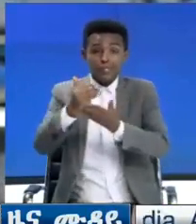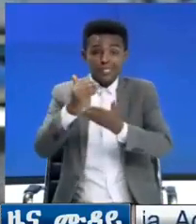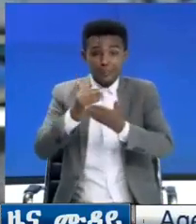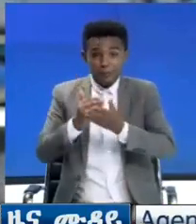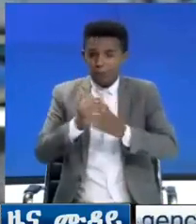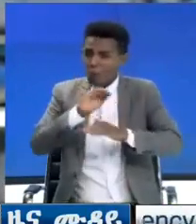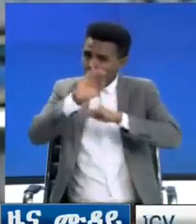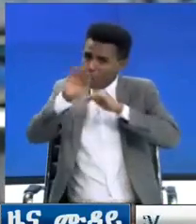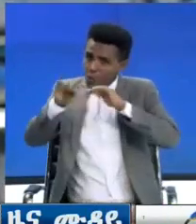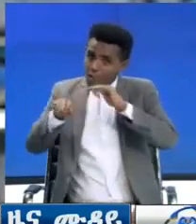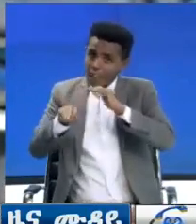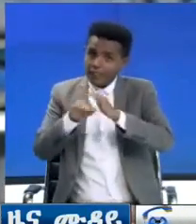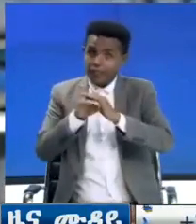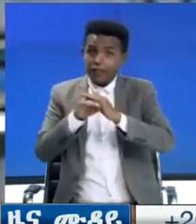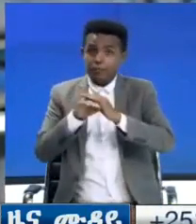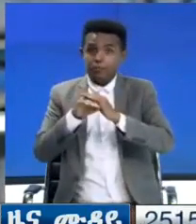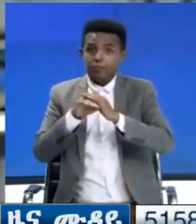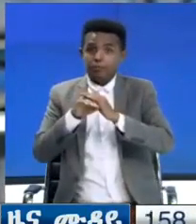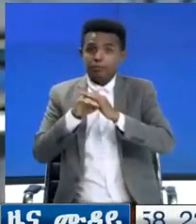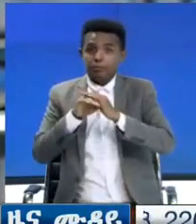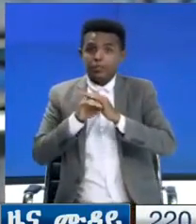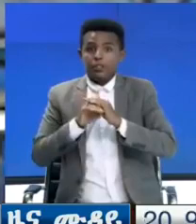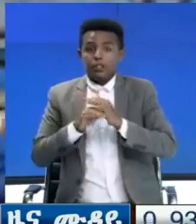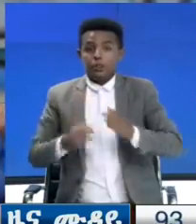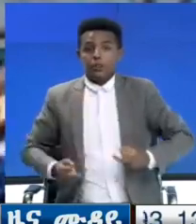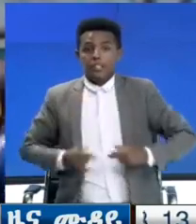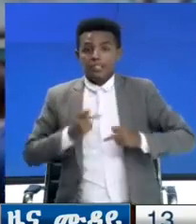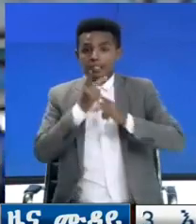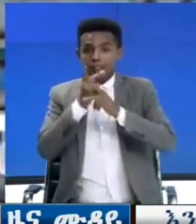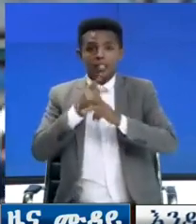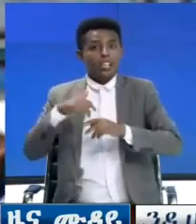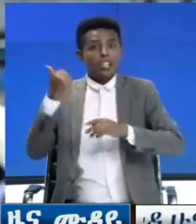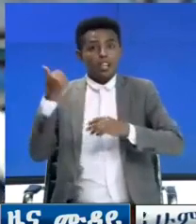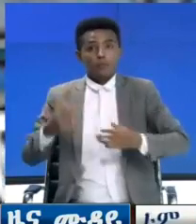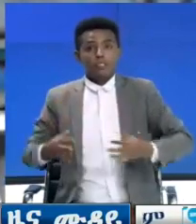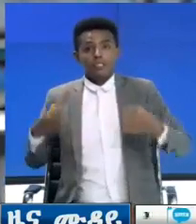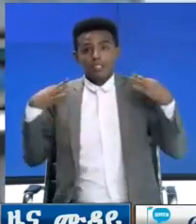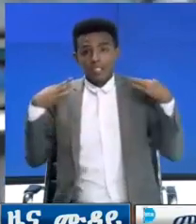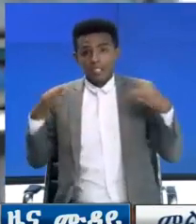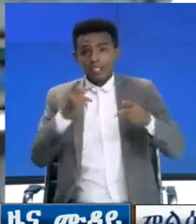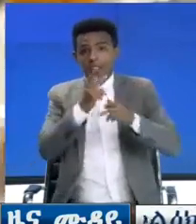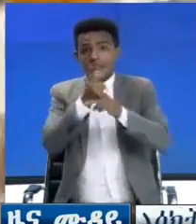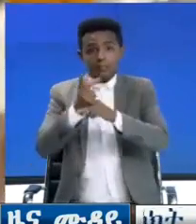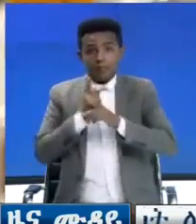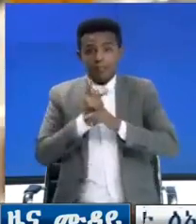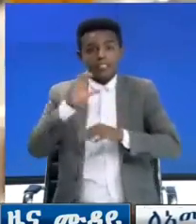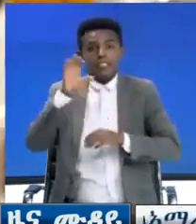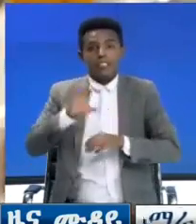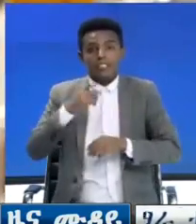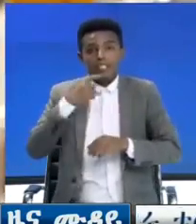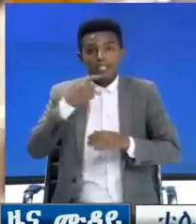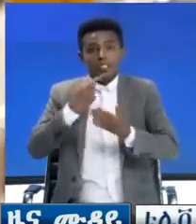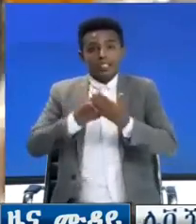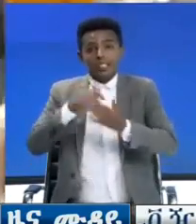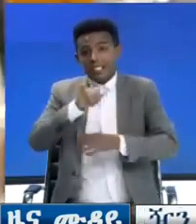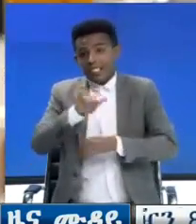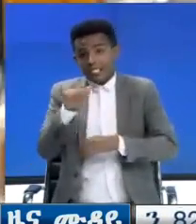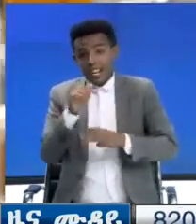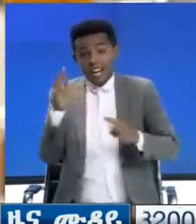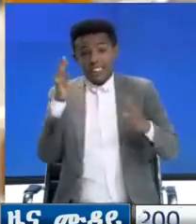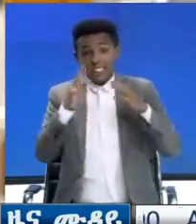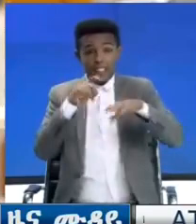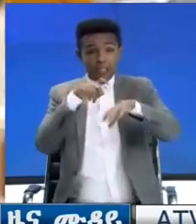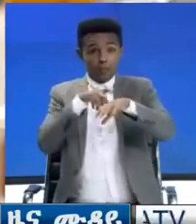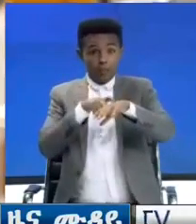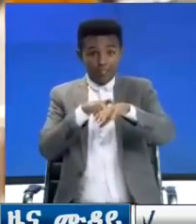ሁላችንም ህይወታችንን ልንጠብቅና የሌላውንም ጤንነትና ህይወት ልንጠብቅ ግድ ይለናል። እንደዚህ አይነት አስቸጋሪ ወቅት